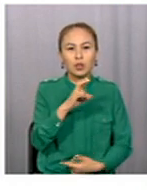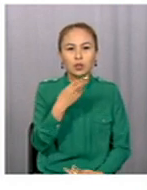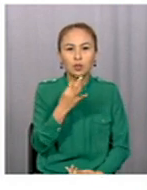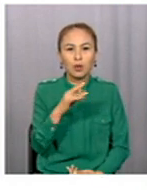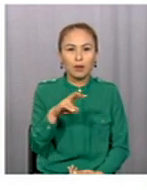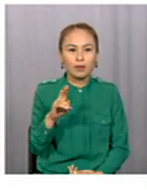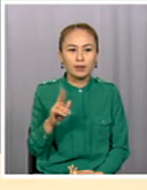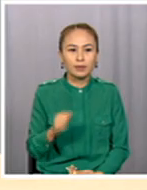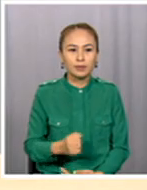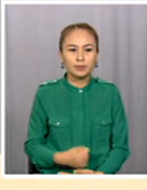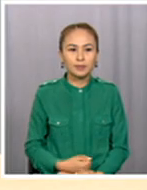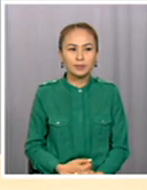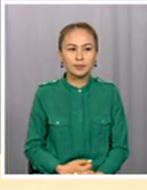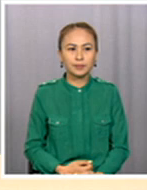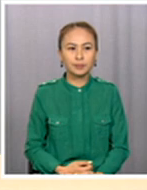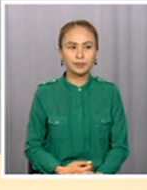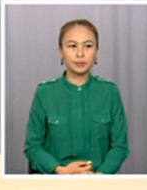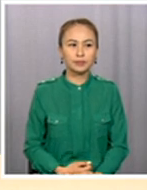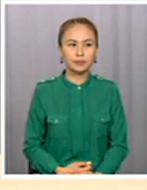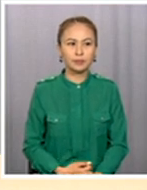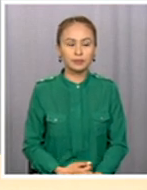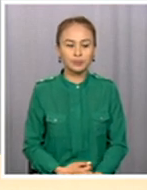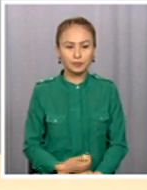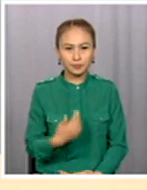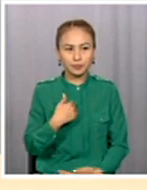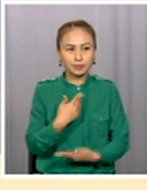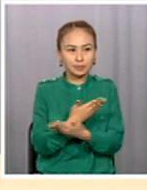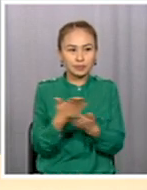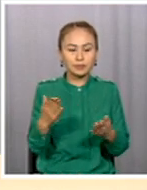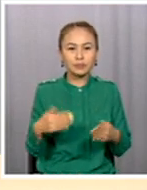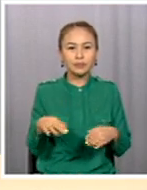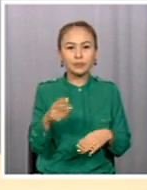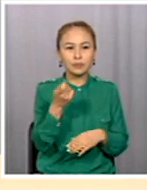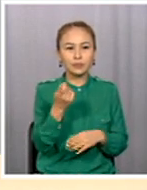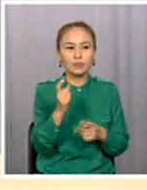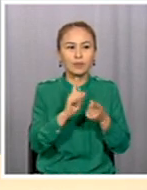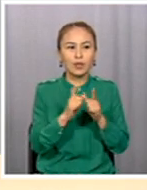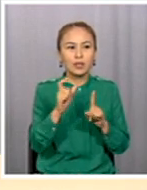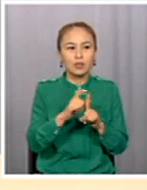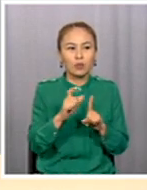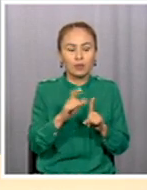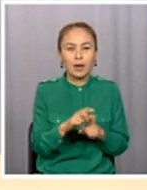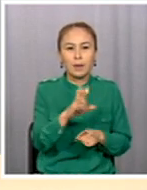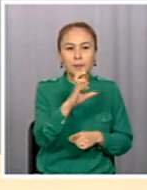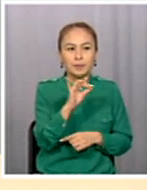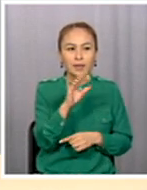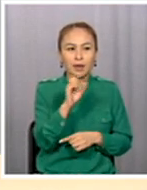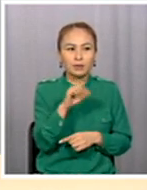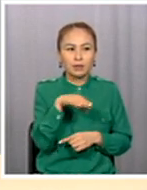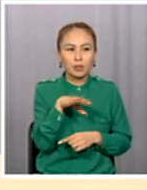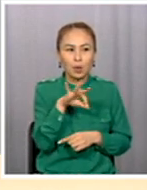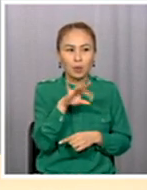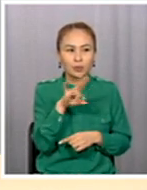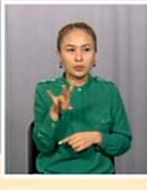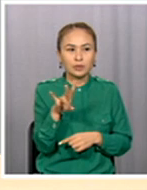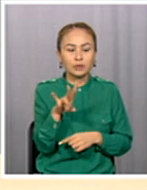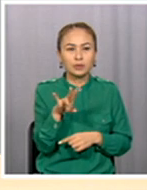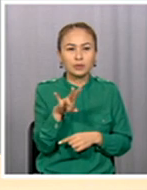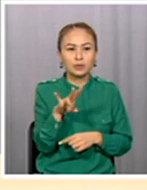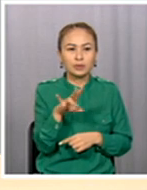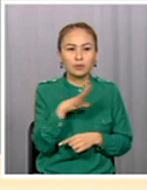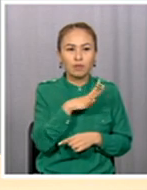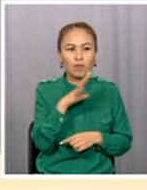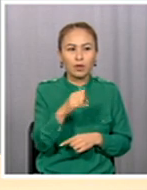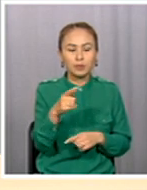Балуана Шолаха. Ребята, предлагаю вам поработать над словами. Обратите внимание на слова,